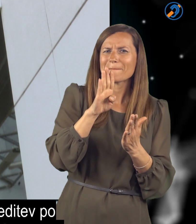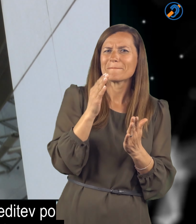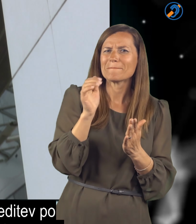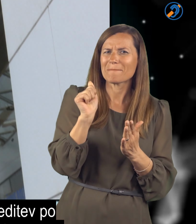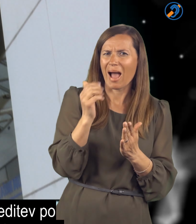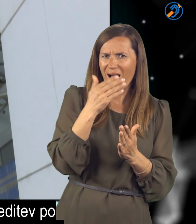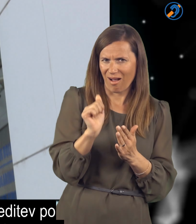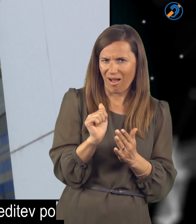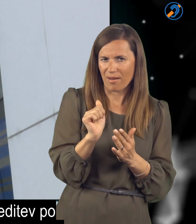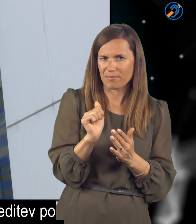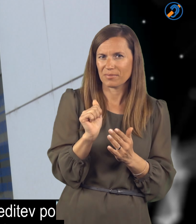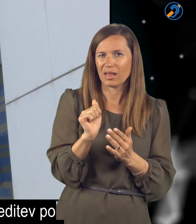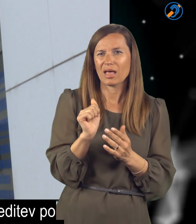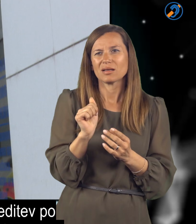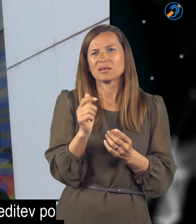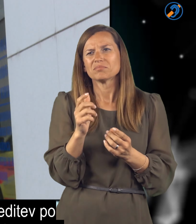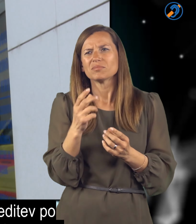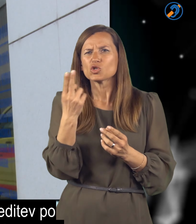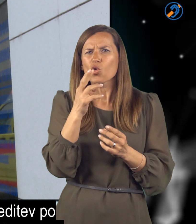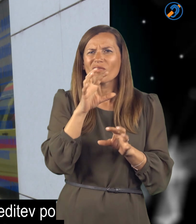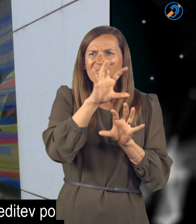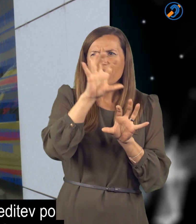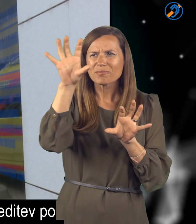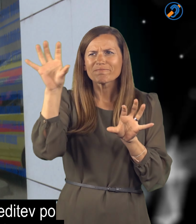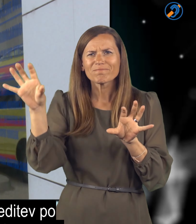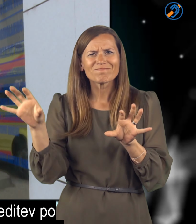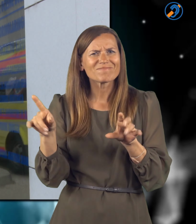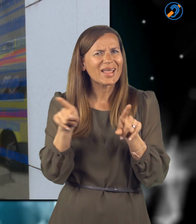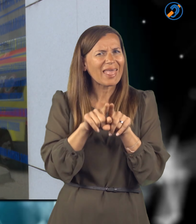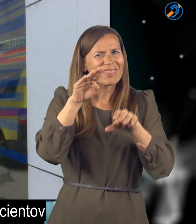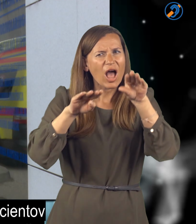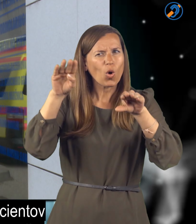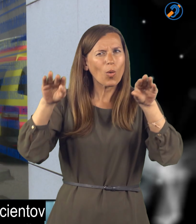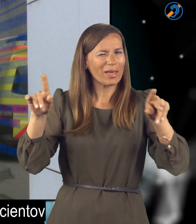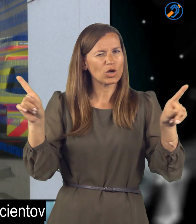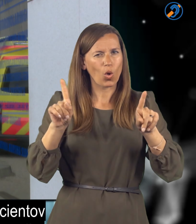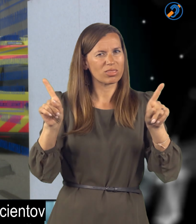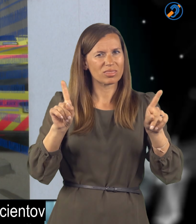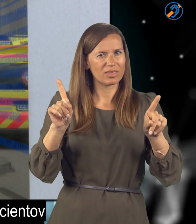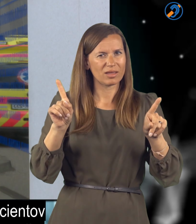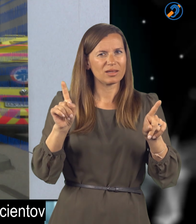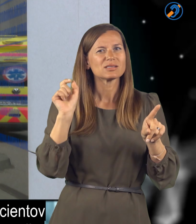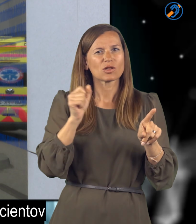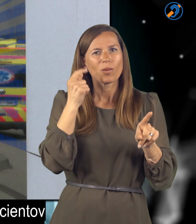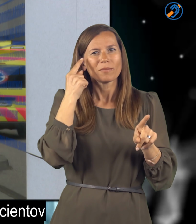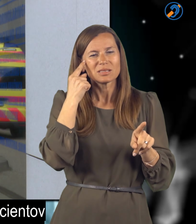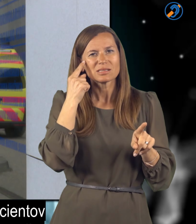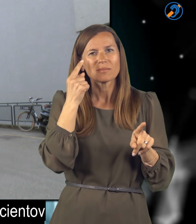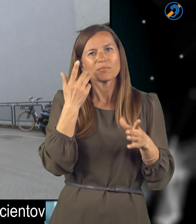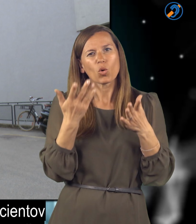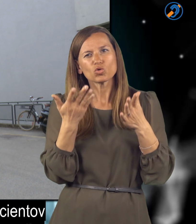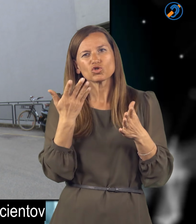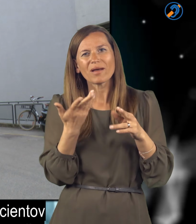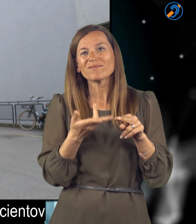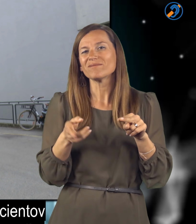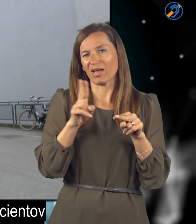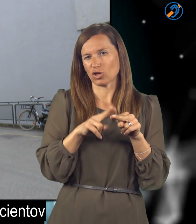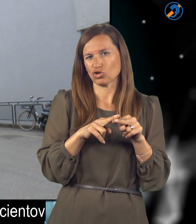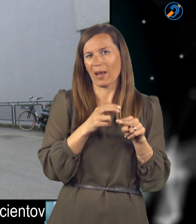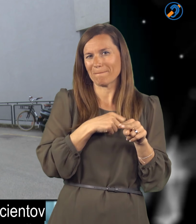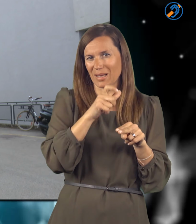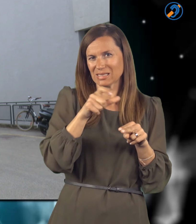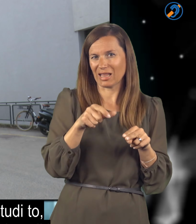geografska razporeditev po Sloveniji ni čisto enakomerna. Tako da sigurno, da je več pacientov iz morda tega